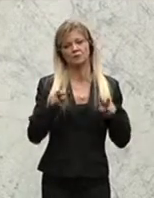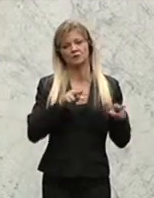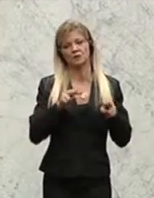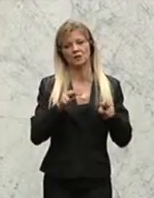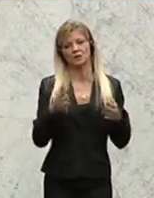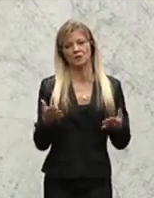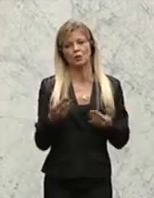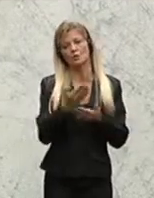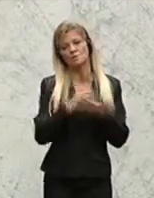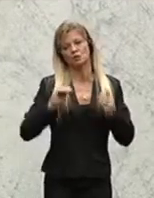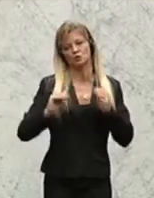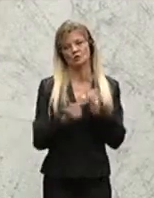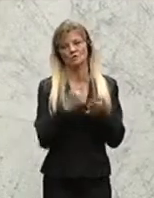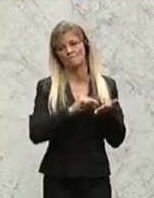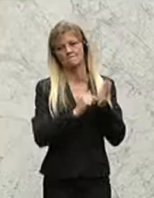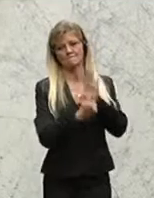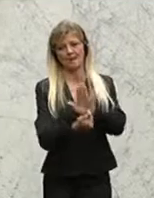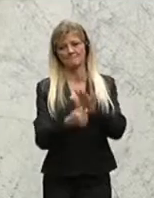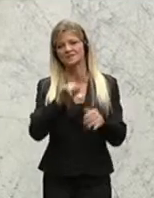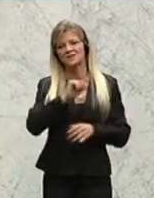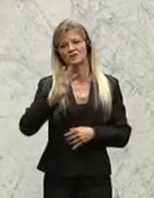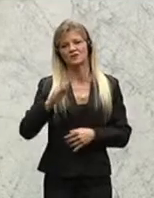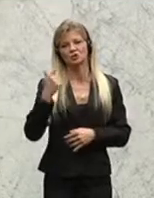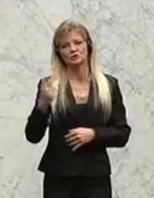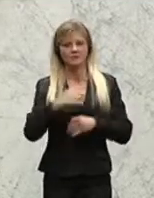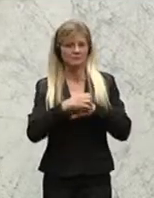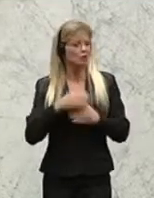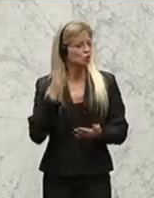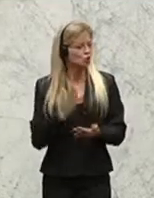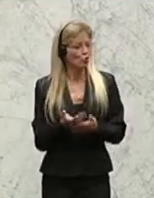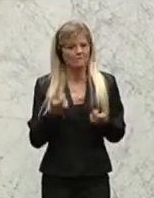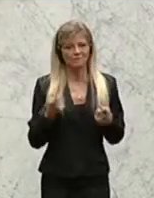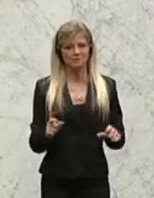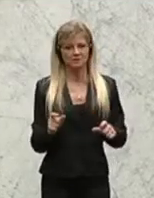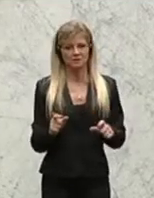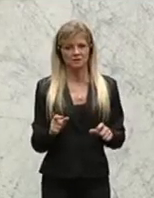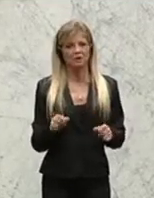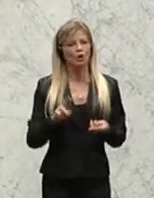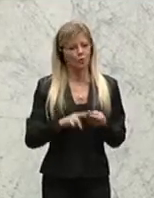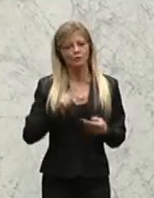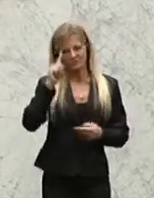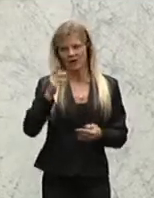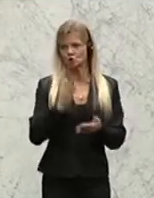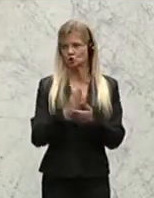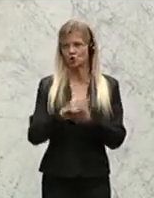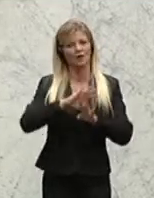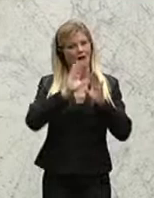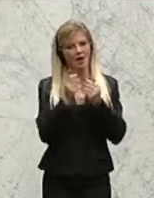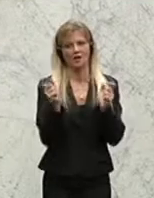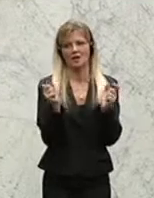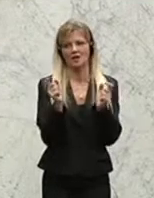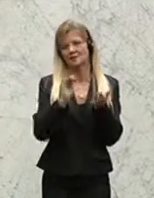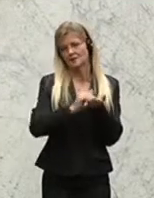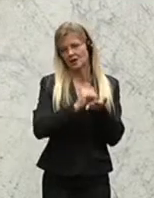Auch das ist seit dem 24. März des heurigen Jahres festgelegt, bekannt und ist seit damals in allen Zeitungen